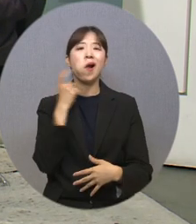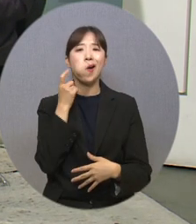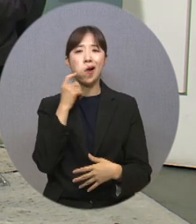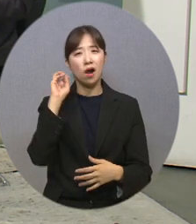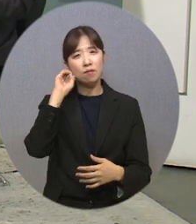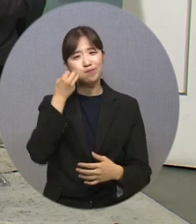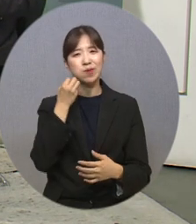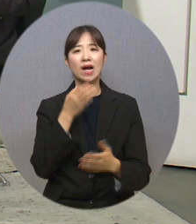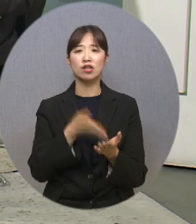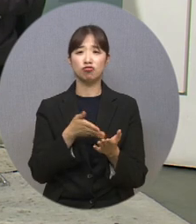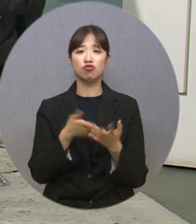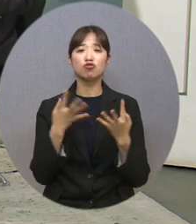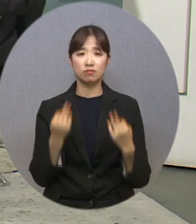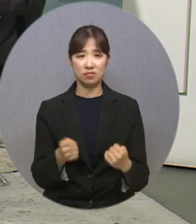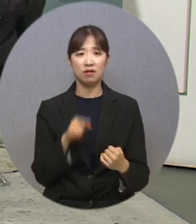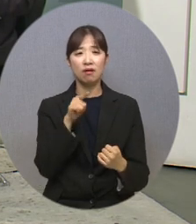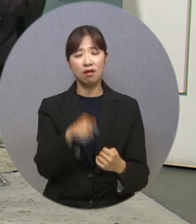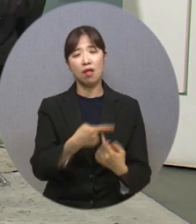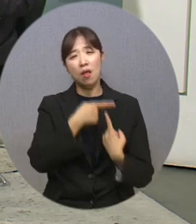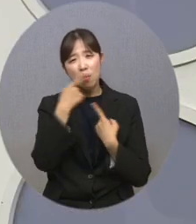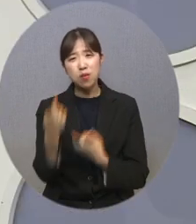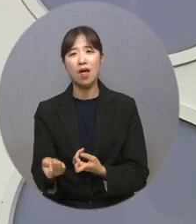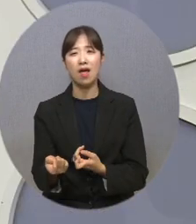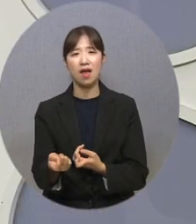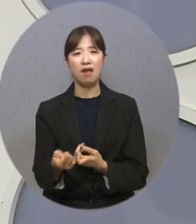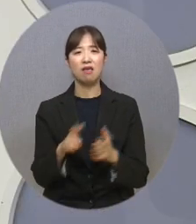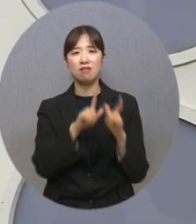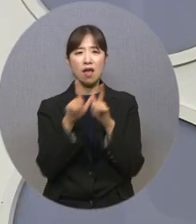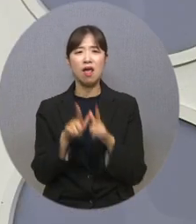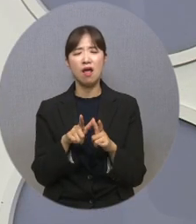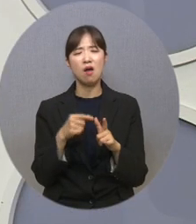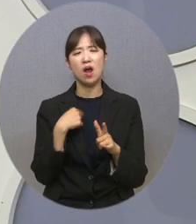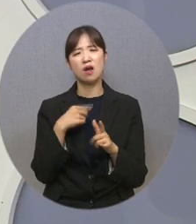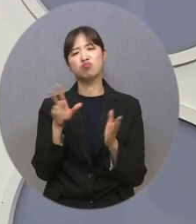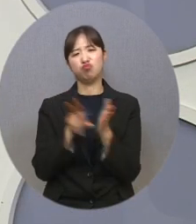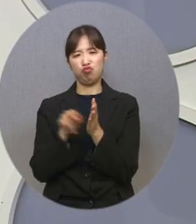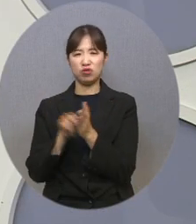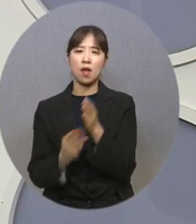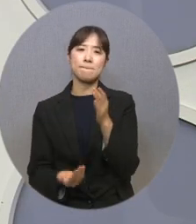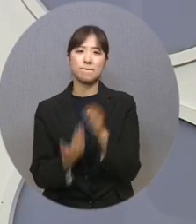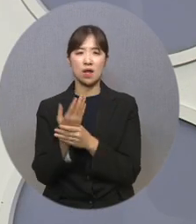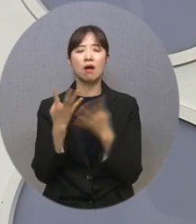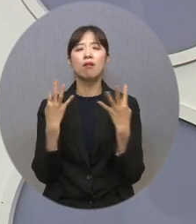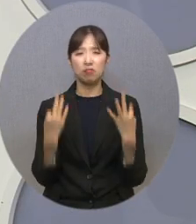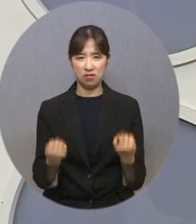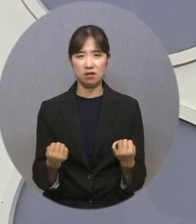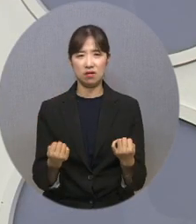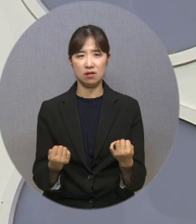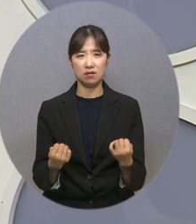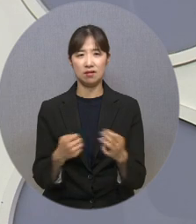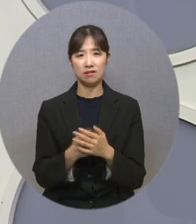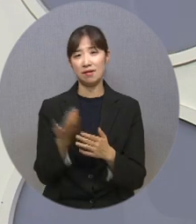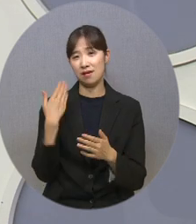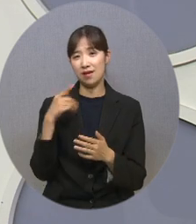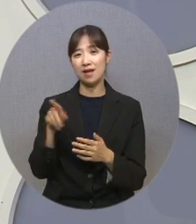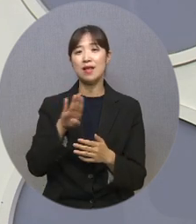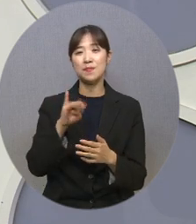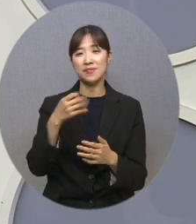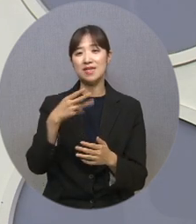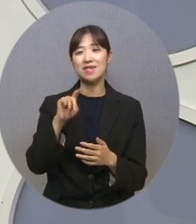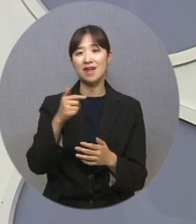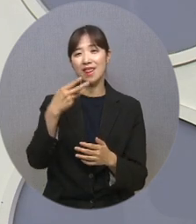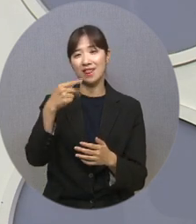많잖아요. 그 가짜 뉴스에 미혹당해가지고 생활에 지장을 받는 그런 경우가 파다하기 때문에 아까 브랜딩 그런